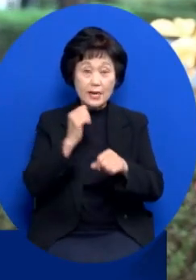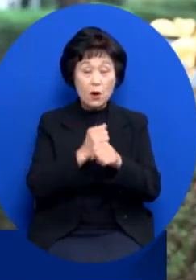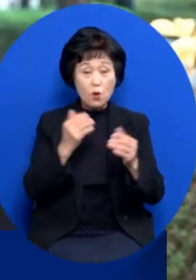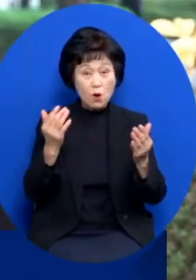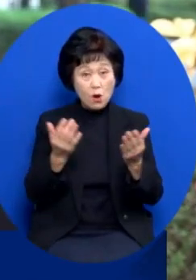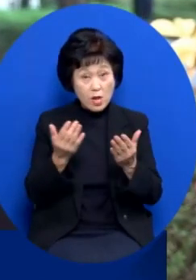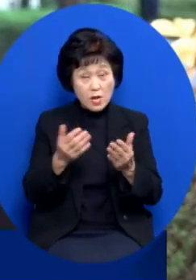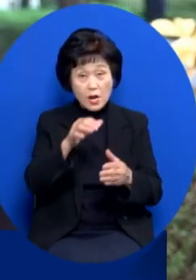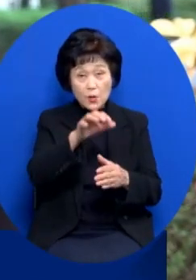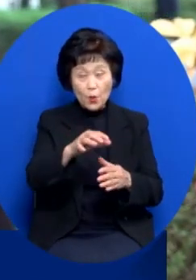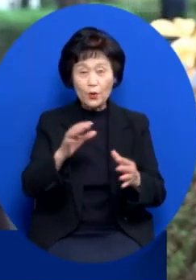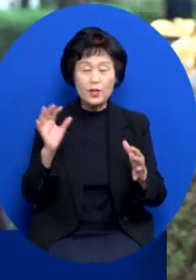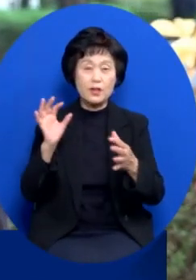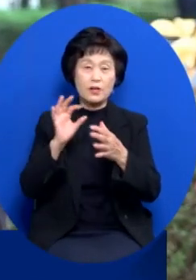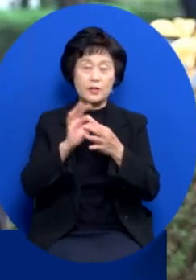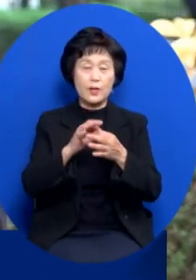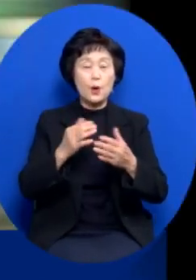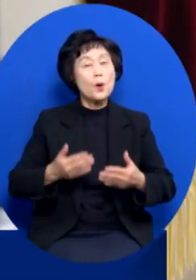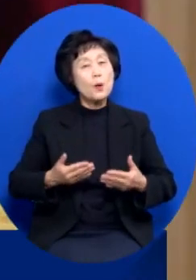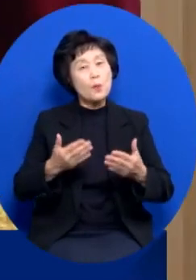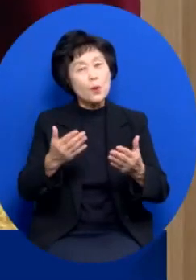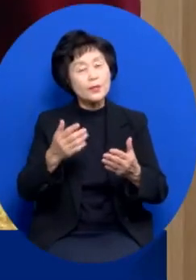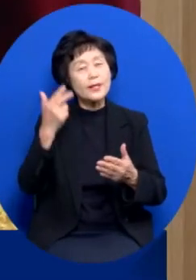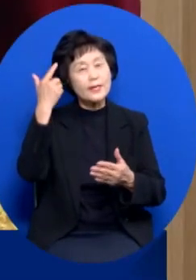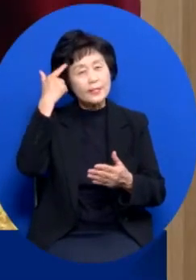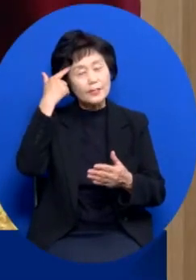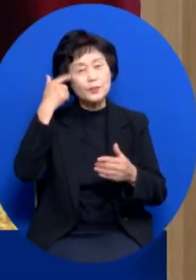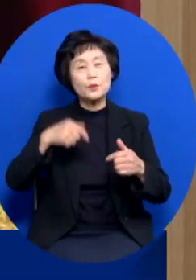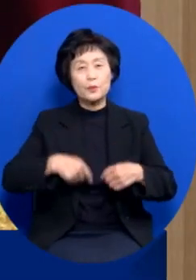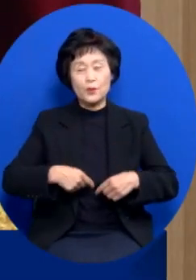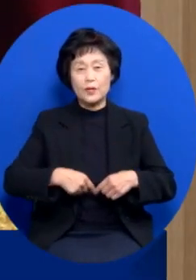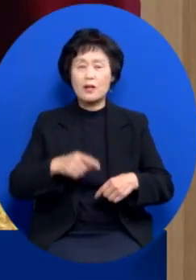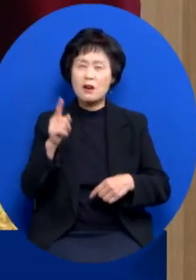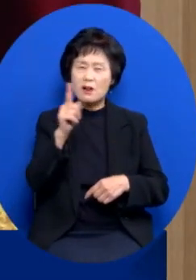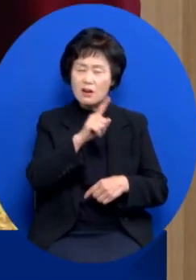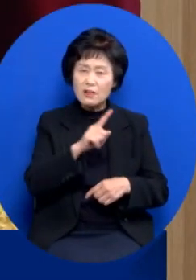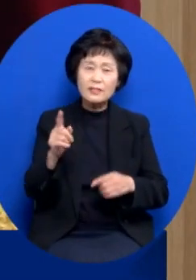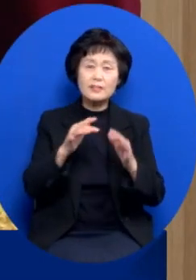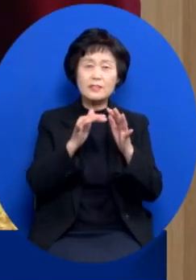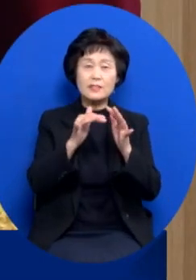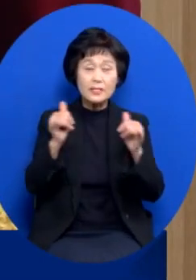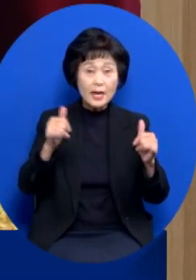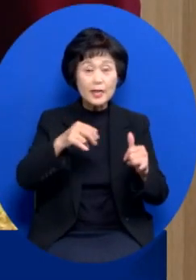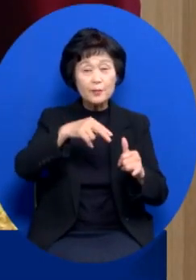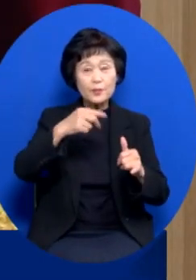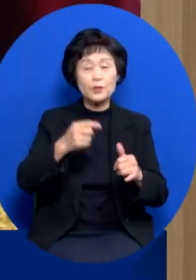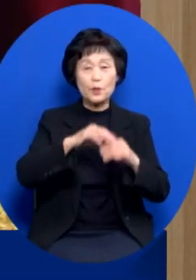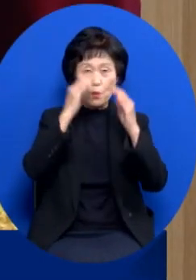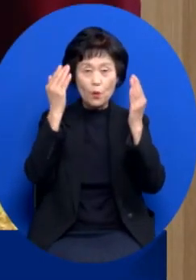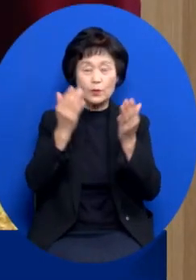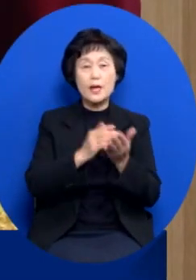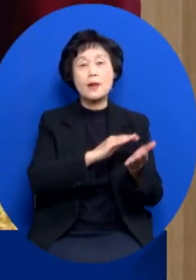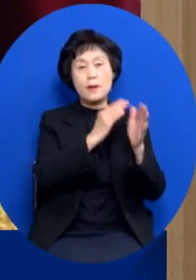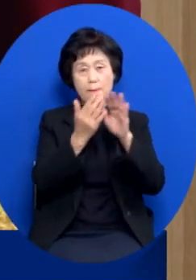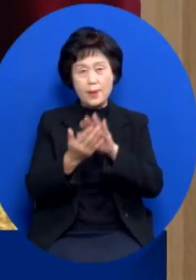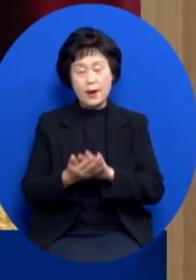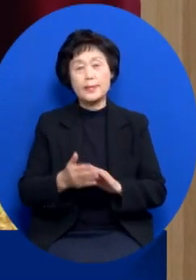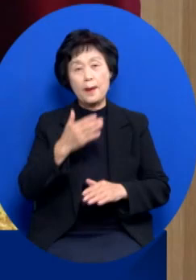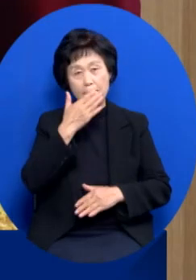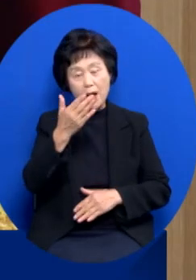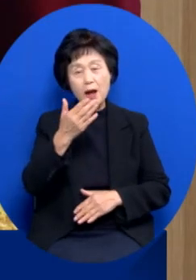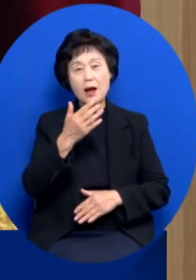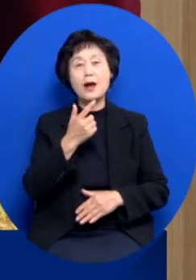연결되면 좋겠고 봉사 정신을 가지면 좋겠다. 그러나 그 어떤 사람도 우리는 또 변화할 수 있다라고 이렇게